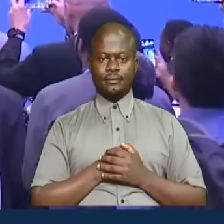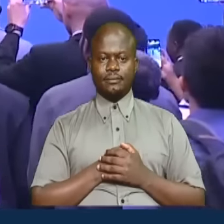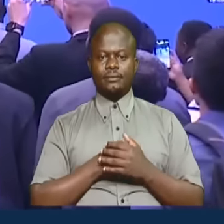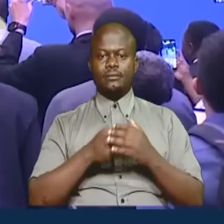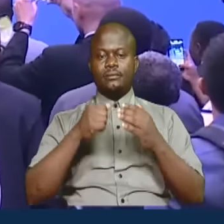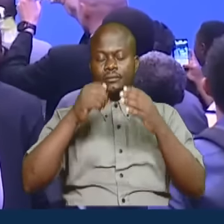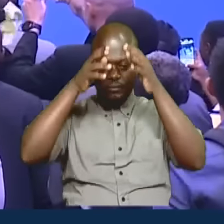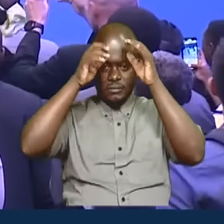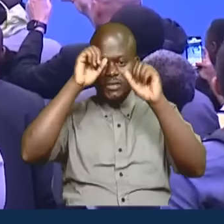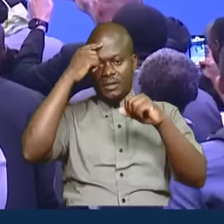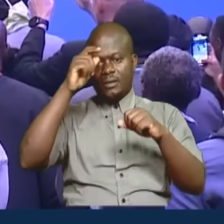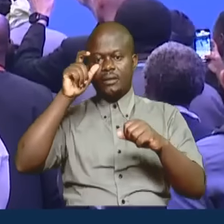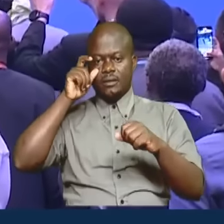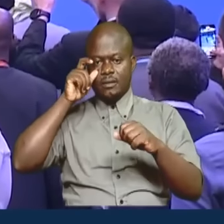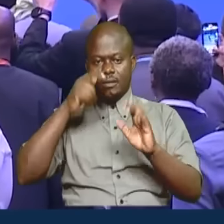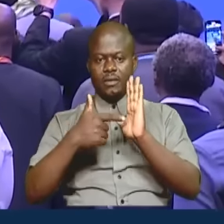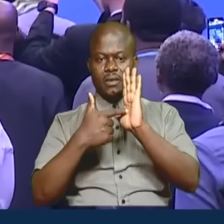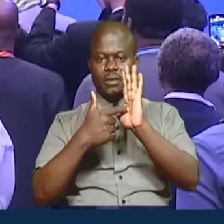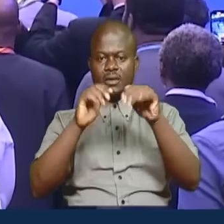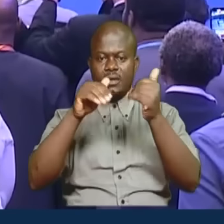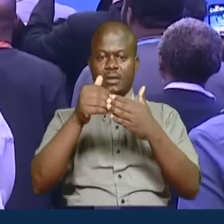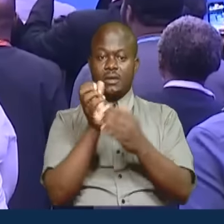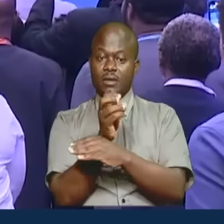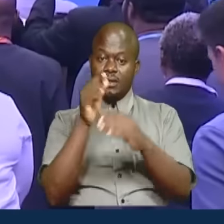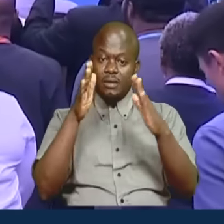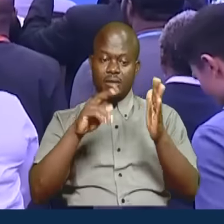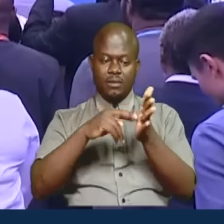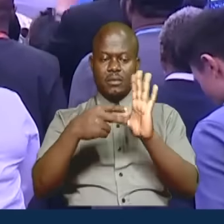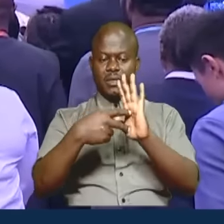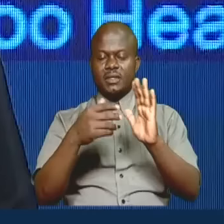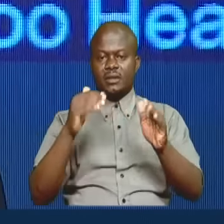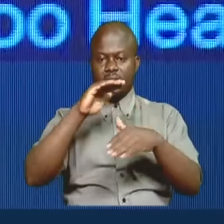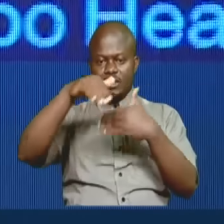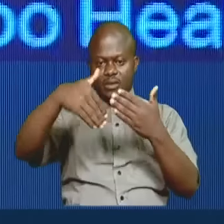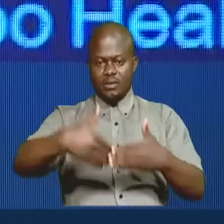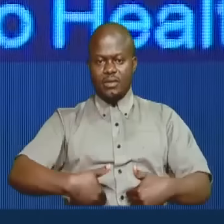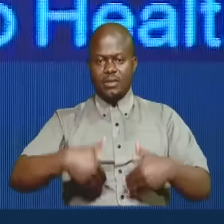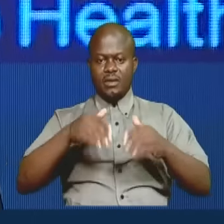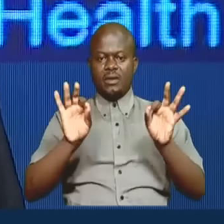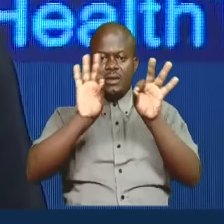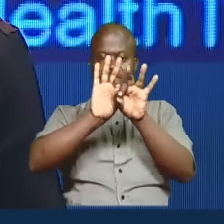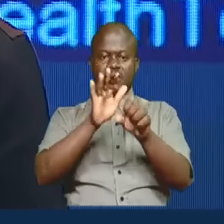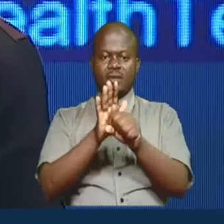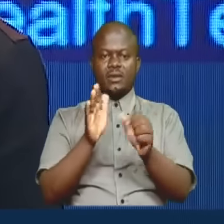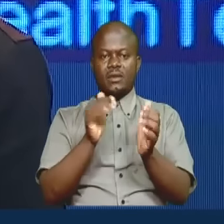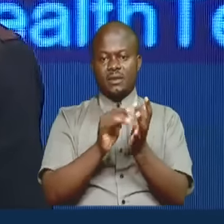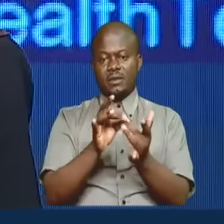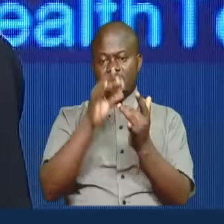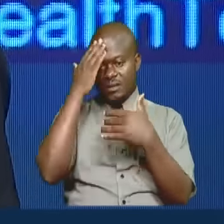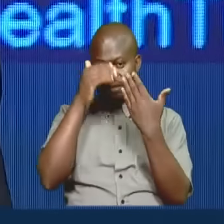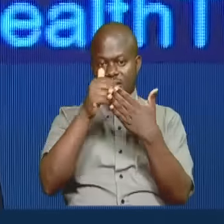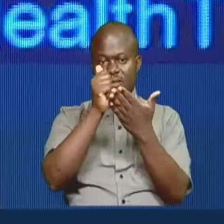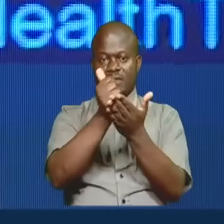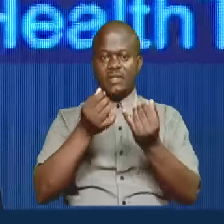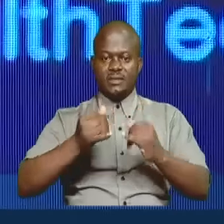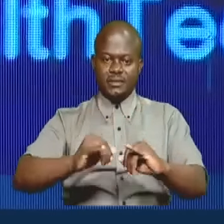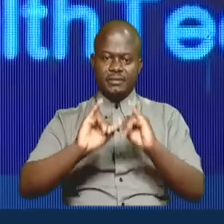Umukuru w'igihugu Paul Kagame yagaragaje ko ubujyanama ku mishinga y'urubyiruko ari ingenzi by'umwihariko kugira ngo babe bafashwe kwishyira mu